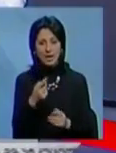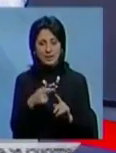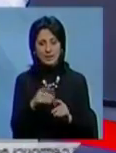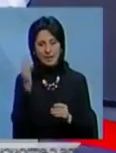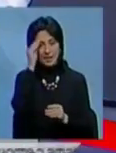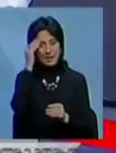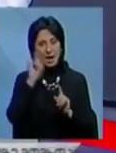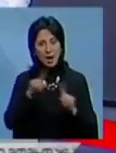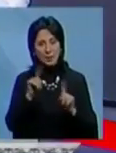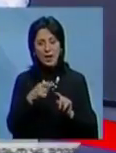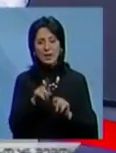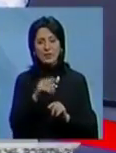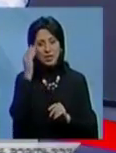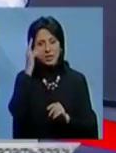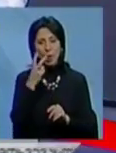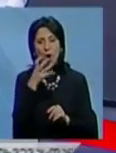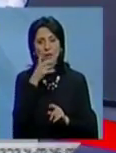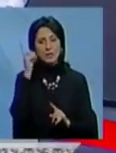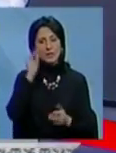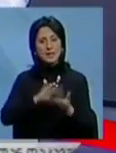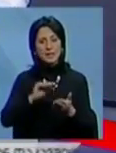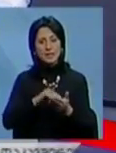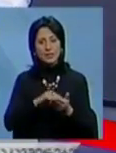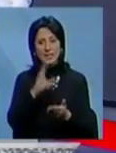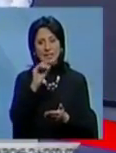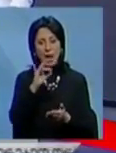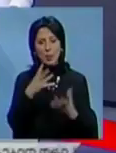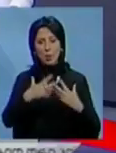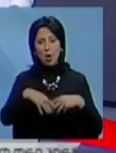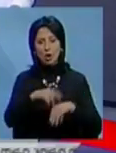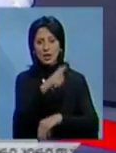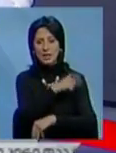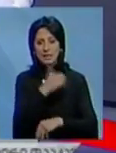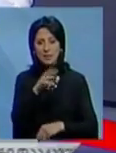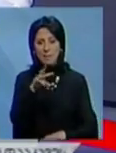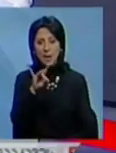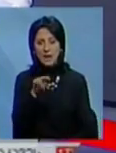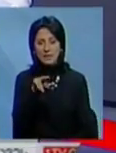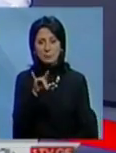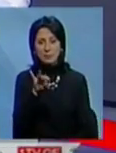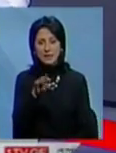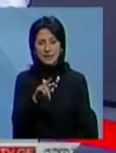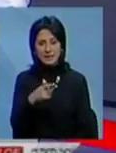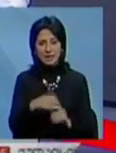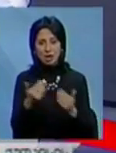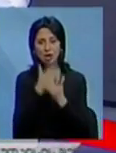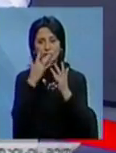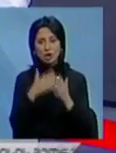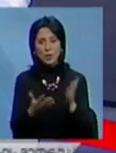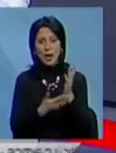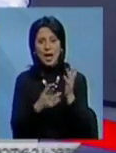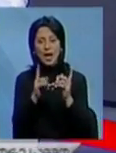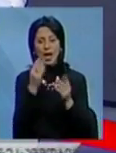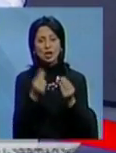საშობაო ზღაპარზე გიამბობთ. ეს ზღაპარი 200 წლის წინ დაიწერა და სტალბაუმების ოჯახის წევრების, მარის და ფრიტცის და საშობაოდ ნაჩუქარი ხის